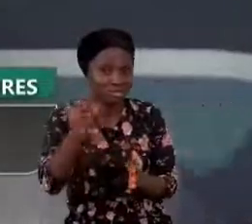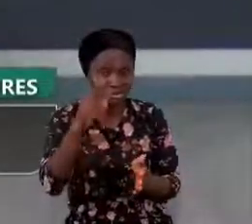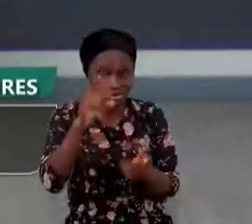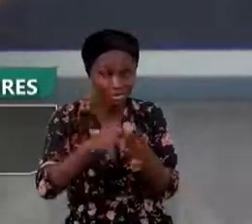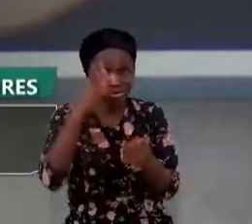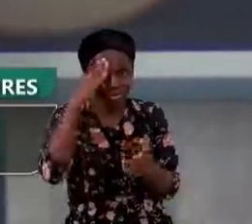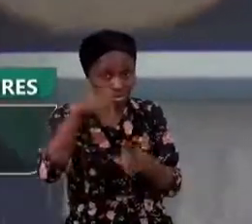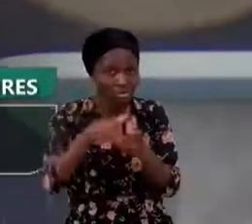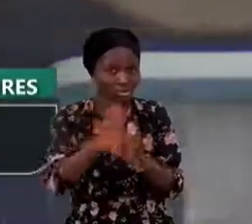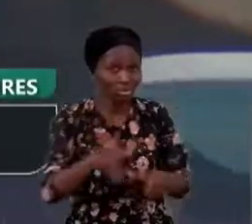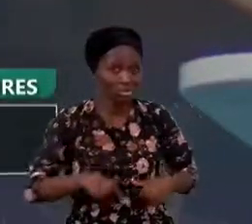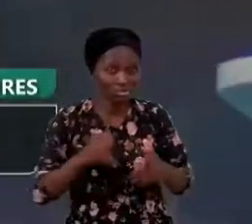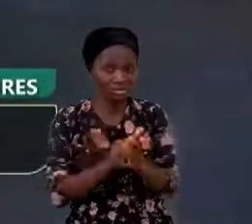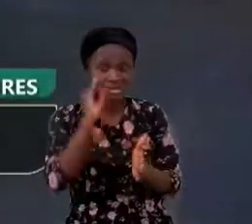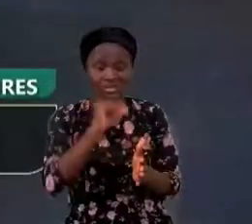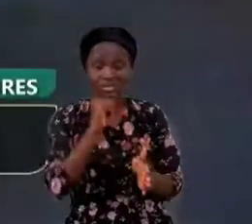Il y a un journal